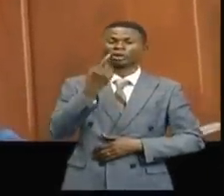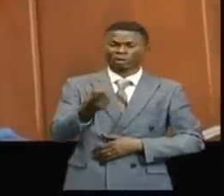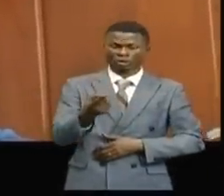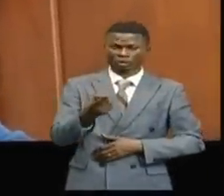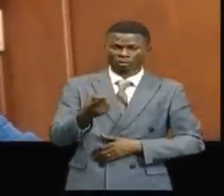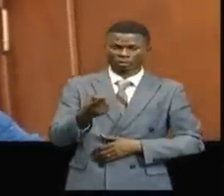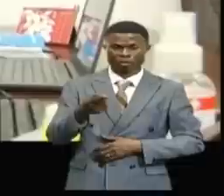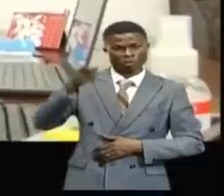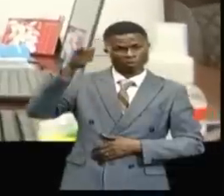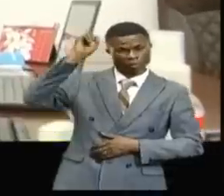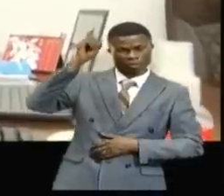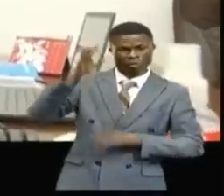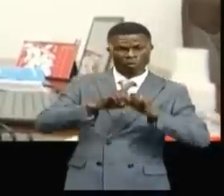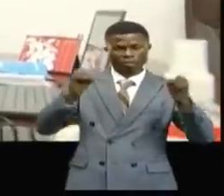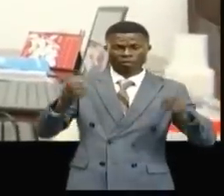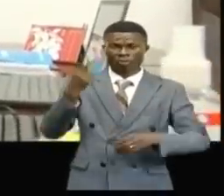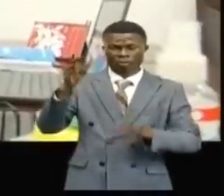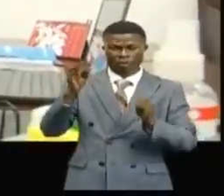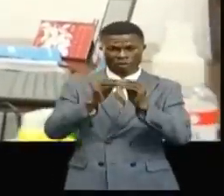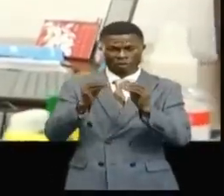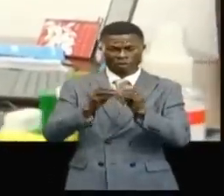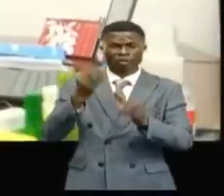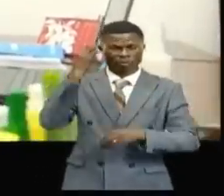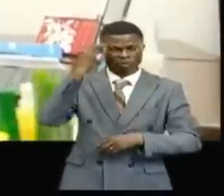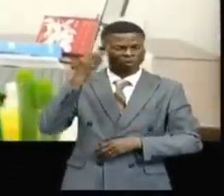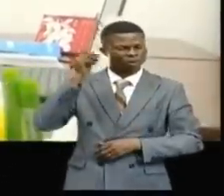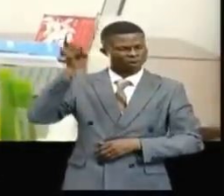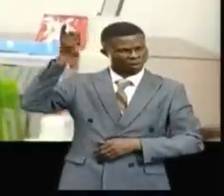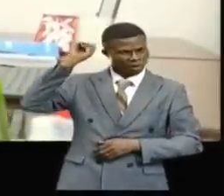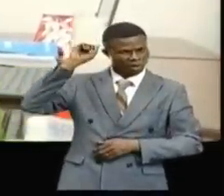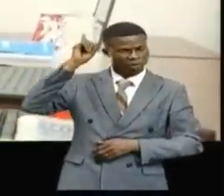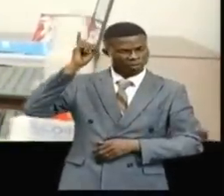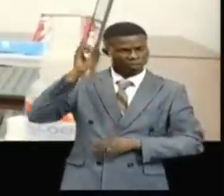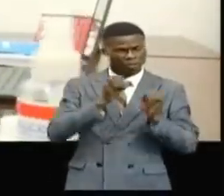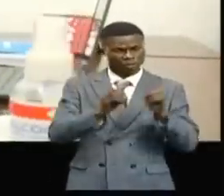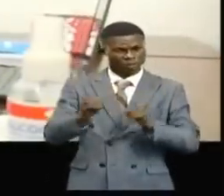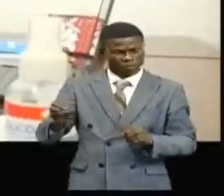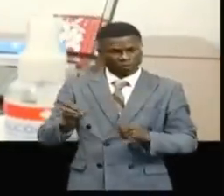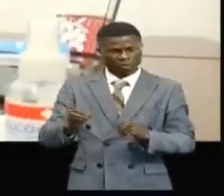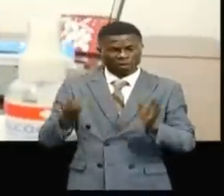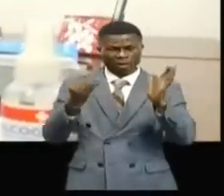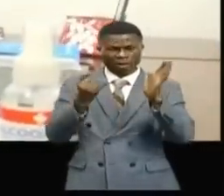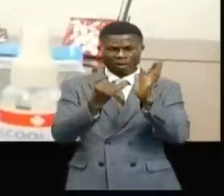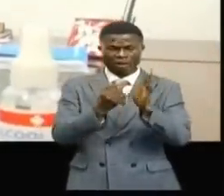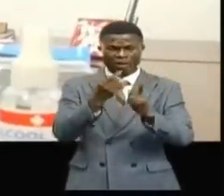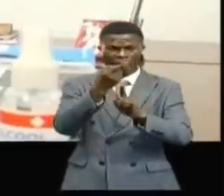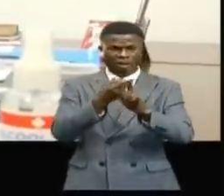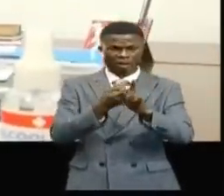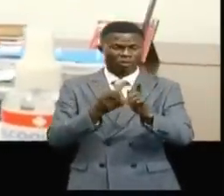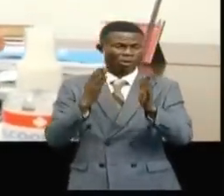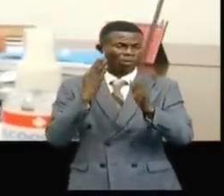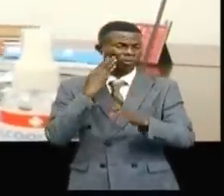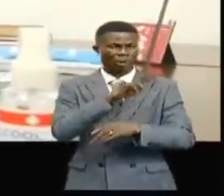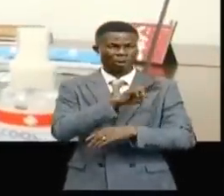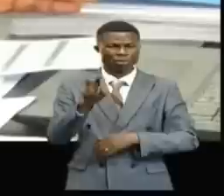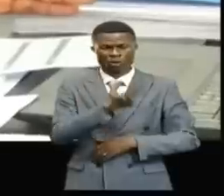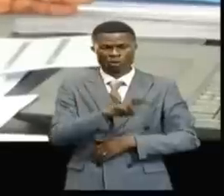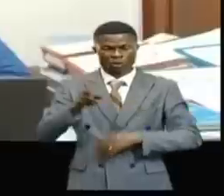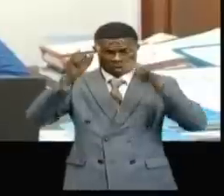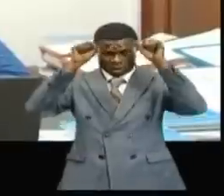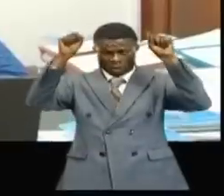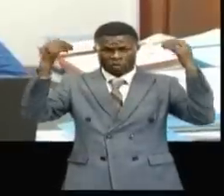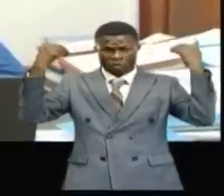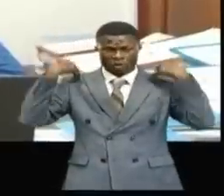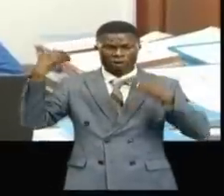que lors de la 52e réunion du Conseil des ministres, tenue le 6 mai 2022, le président de la République, chef